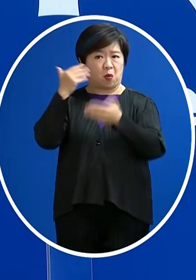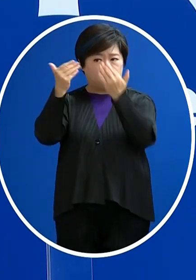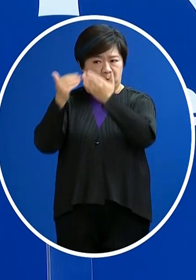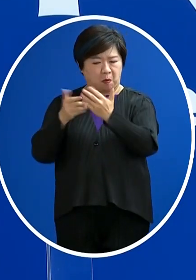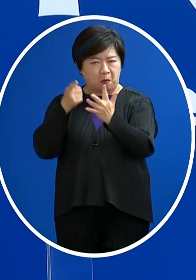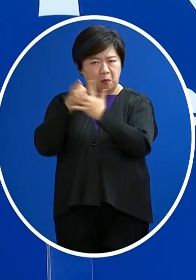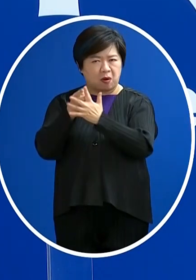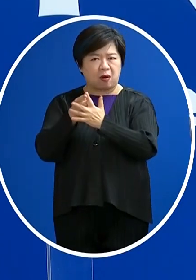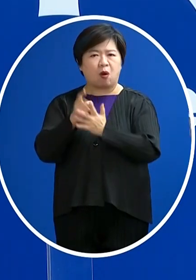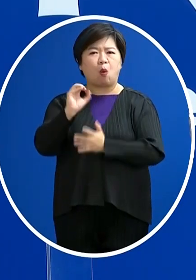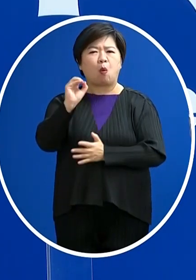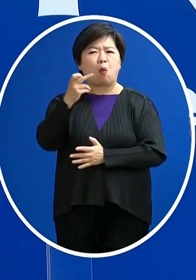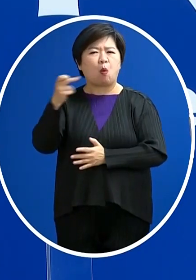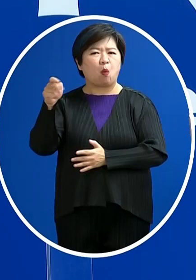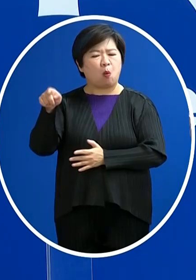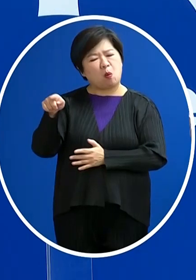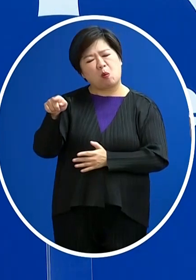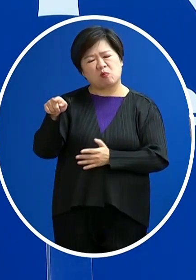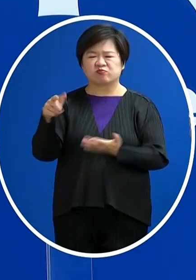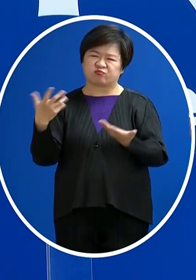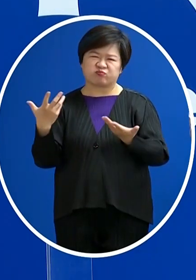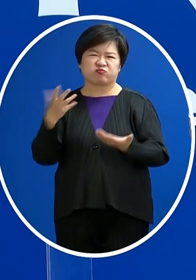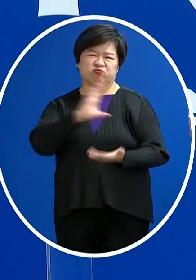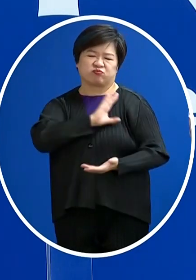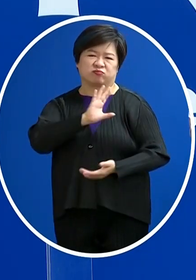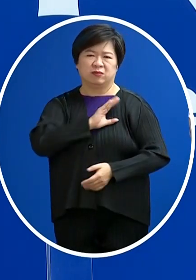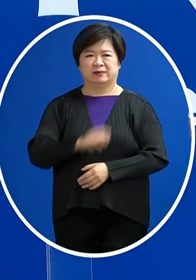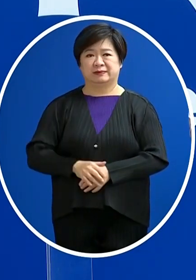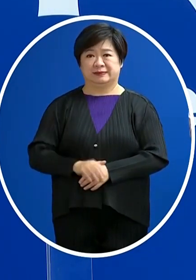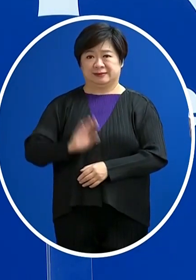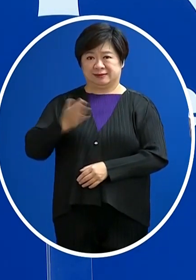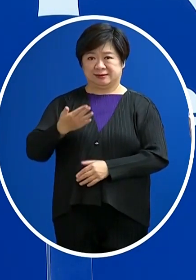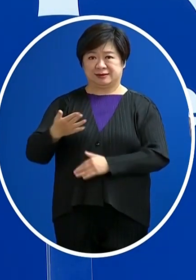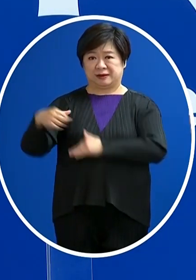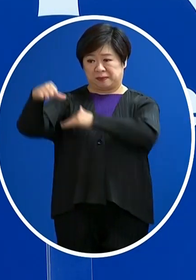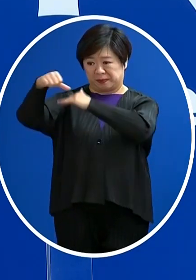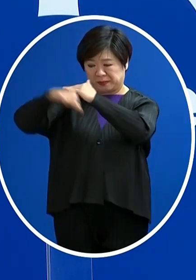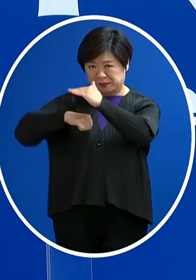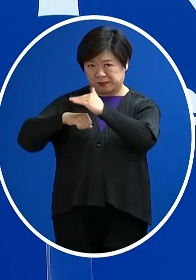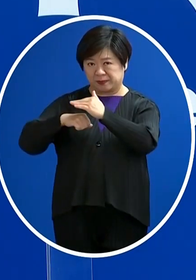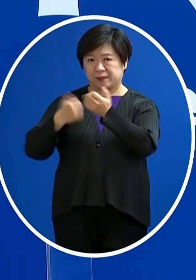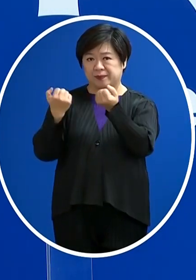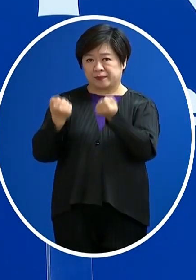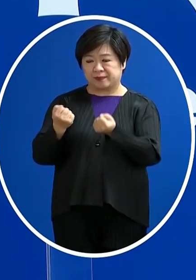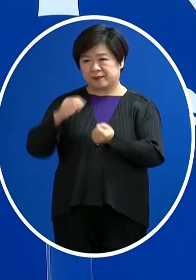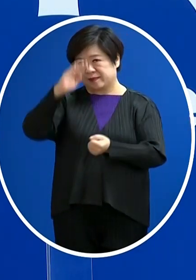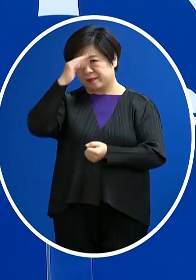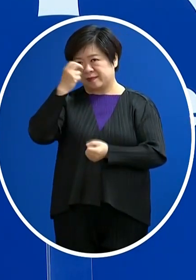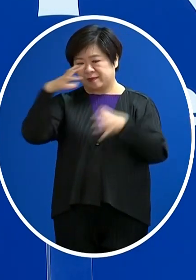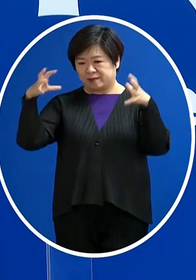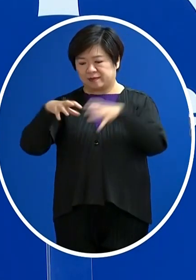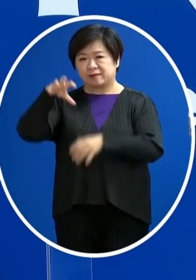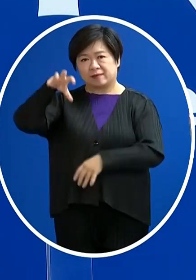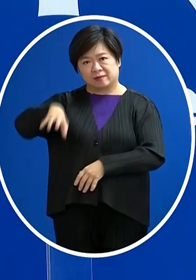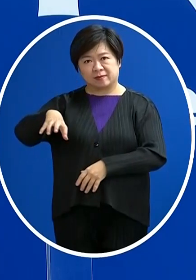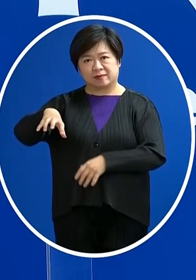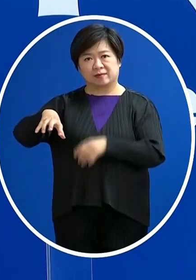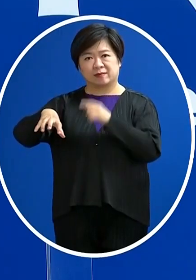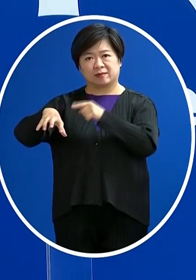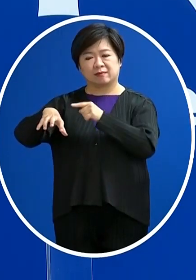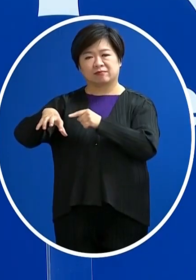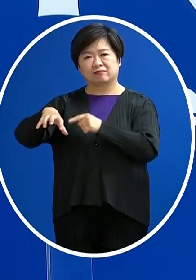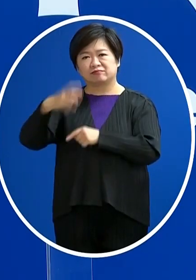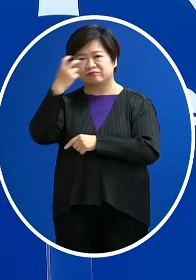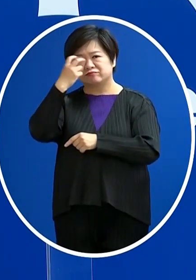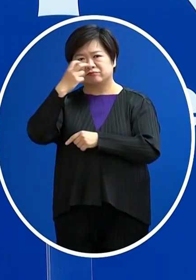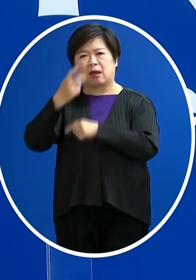出来是 Omicron，当然我们也不是说很意外，只是说他在入境的时候进到我们的集中检疫所哈，当日的采